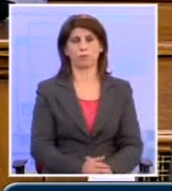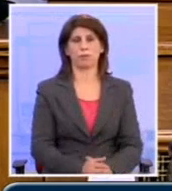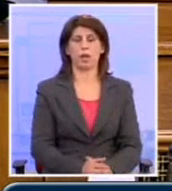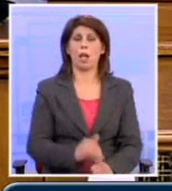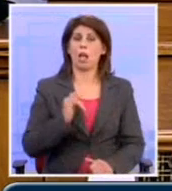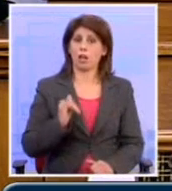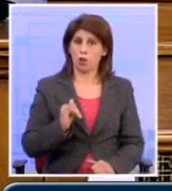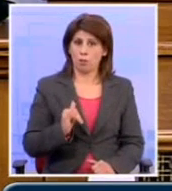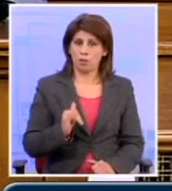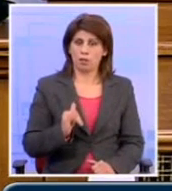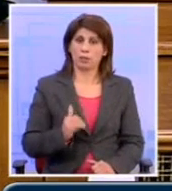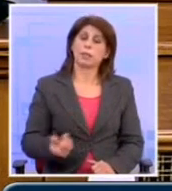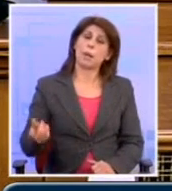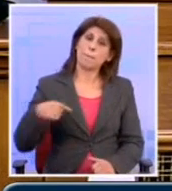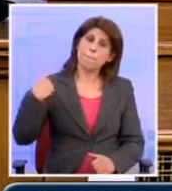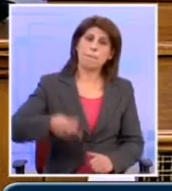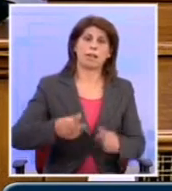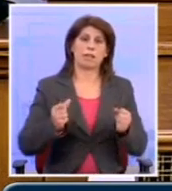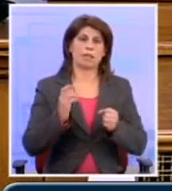Ακόμη και μετά την κρίση,